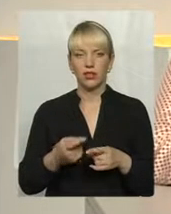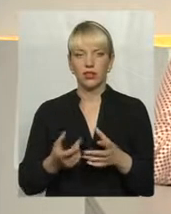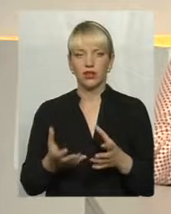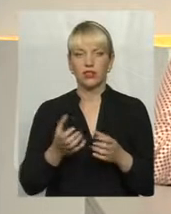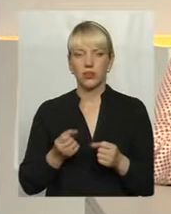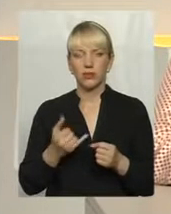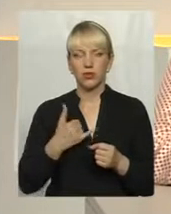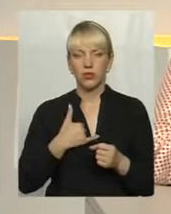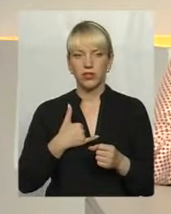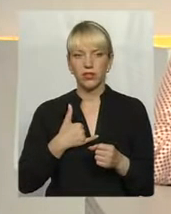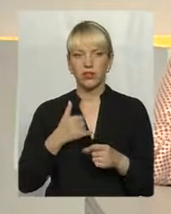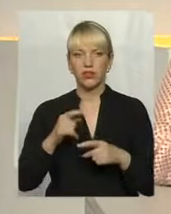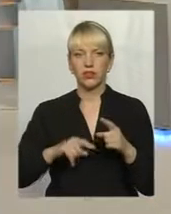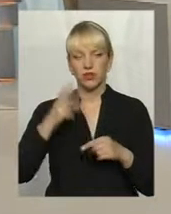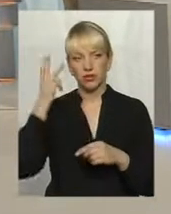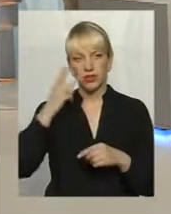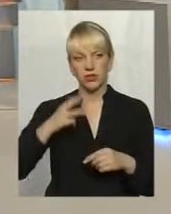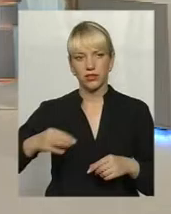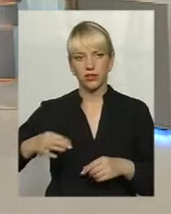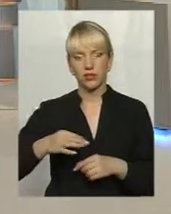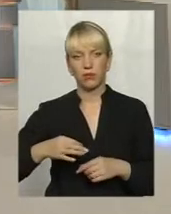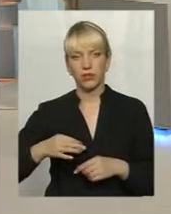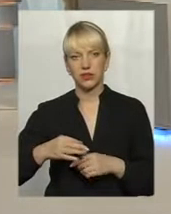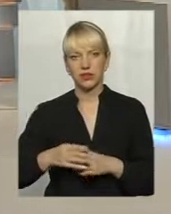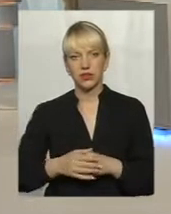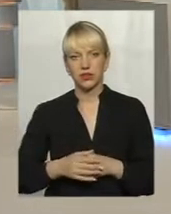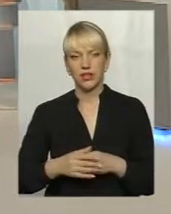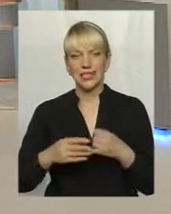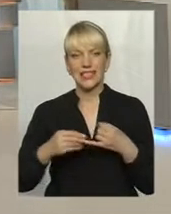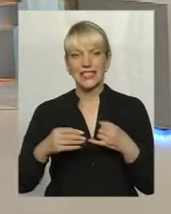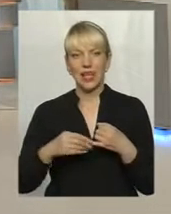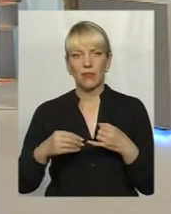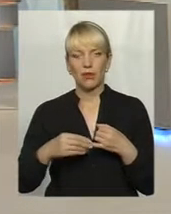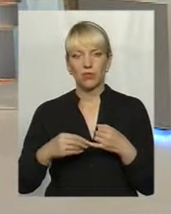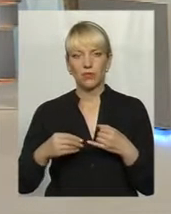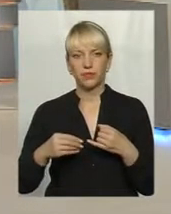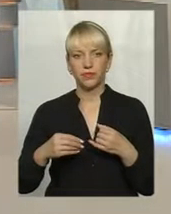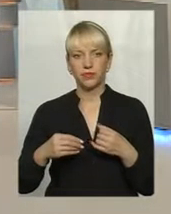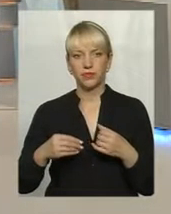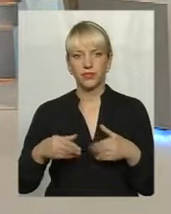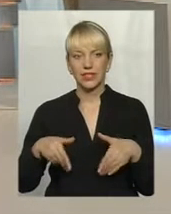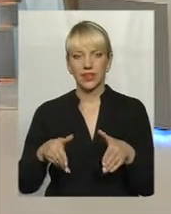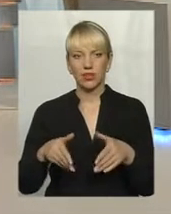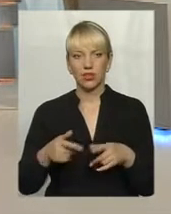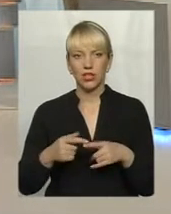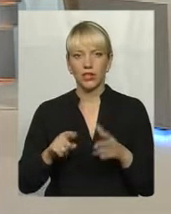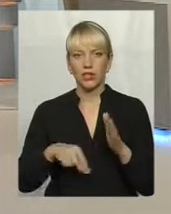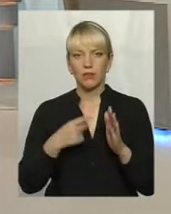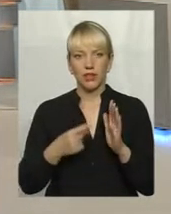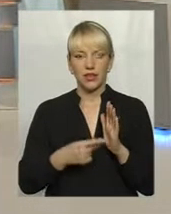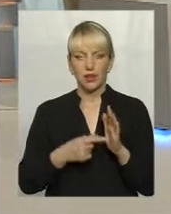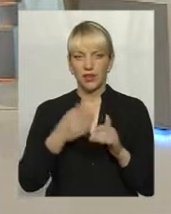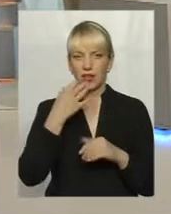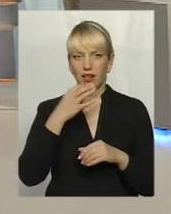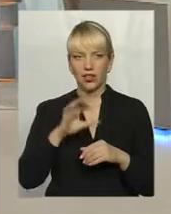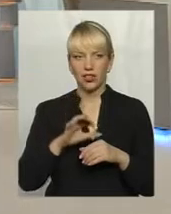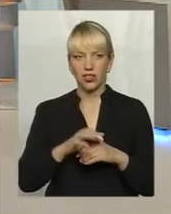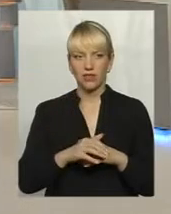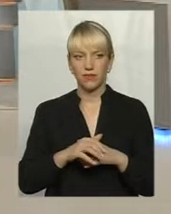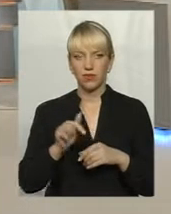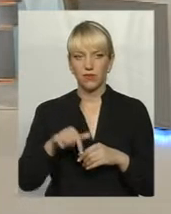отримати у нашій рідній Хмельницькій області земельну ділянку. Як відомо, земельне питання дуже гаряче в